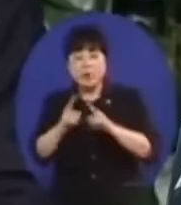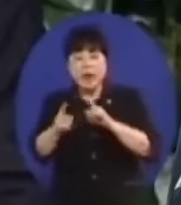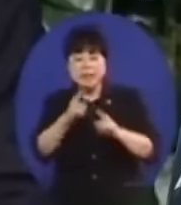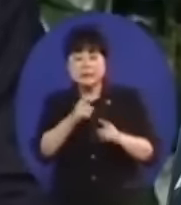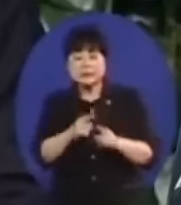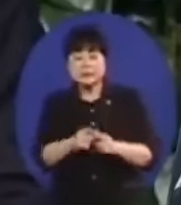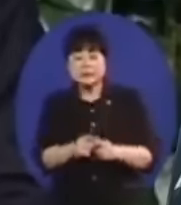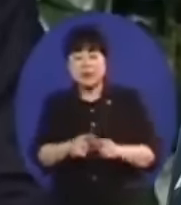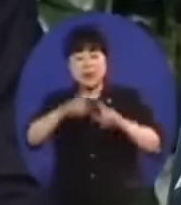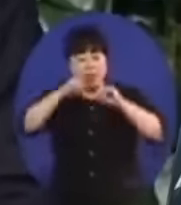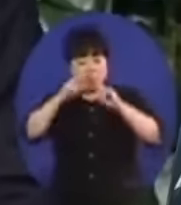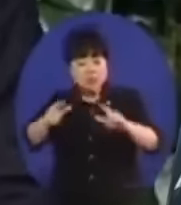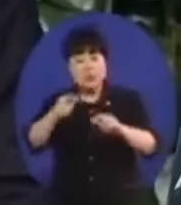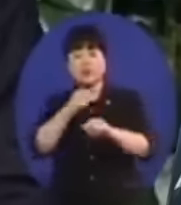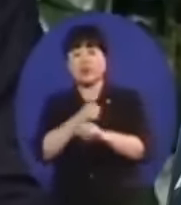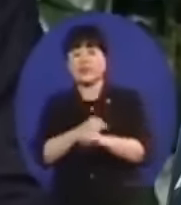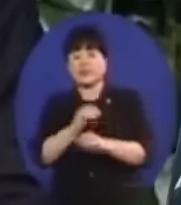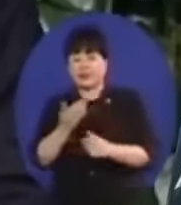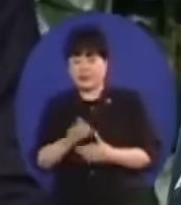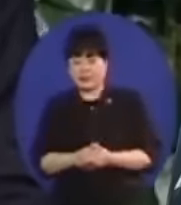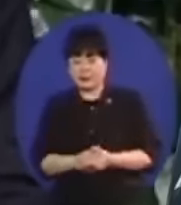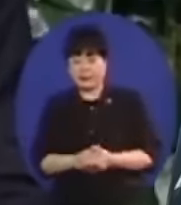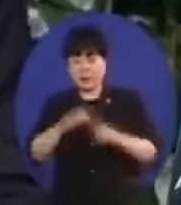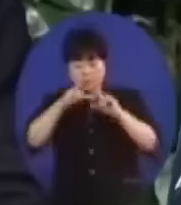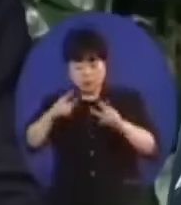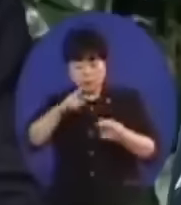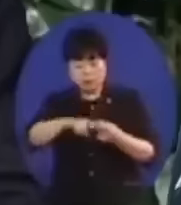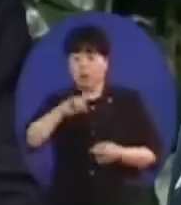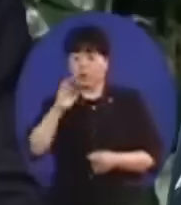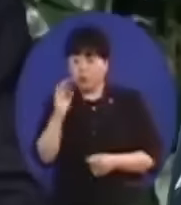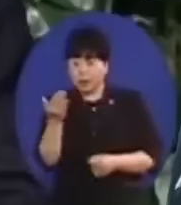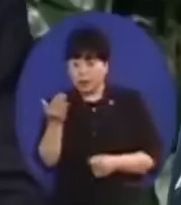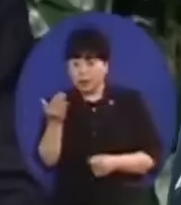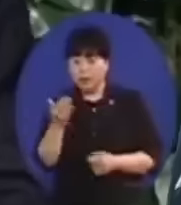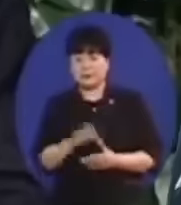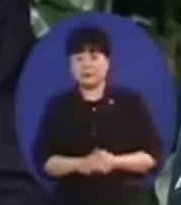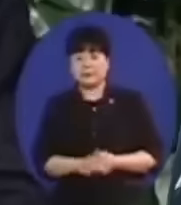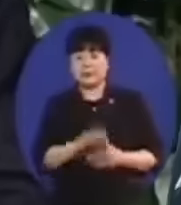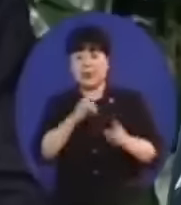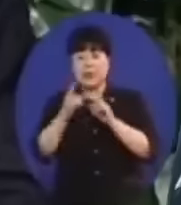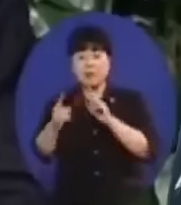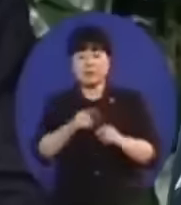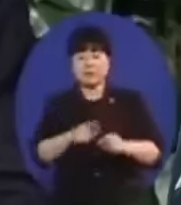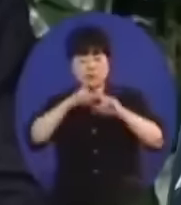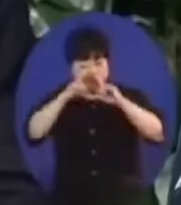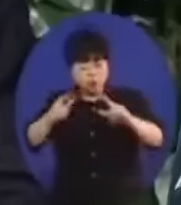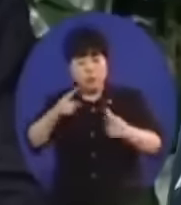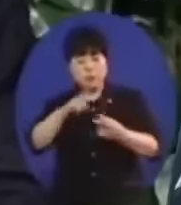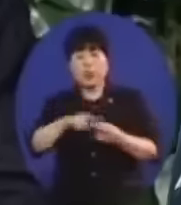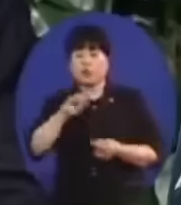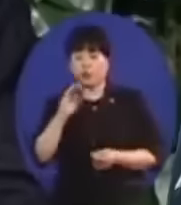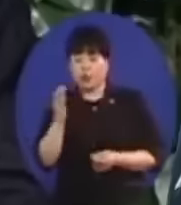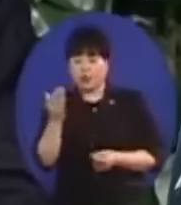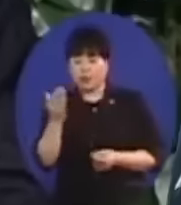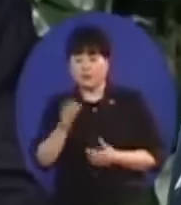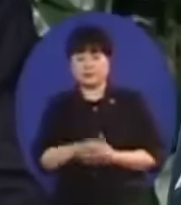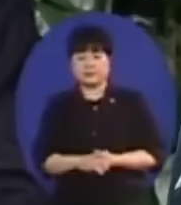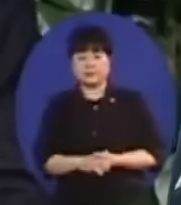말씀으로 선언을 하지 않습니까? 선언하면 그대로 되잖아요. 말씀을 선언하면 그대로 됩니다.